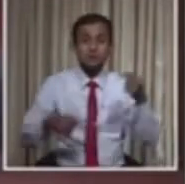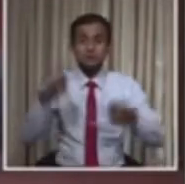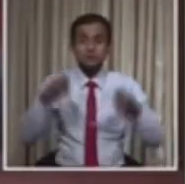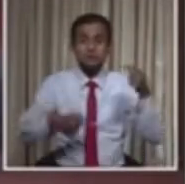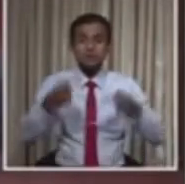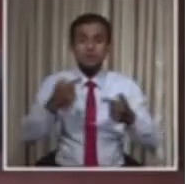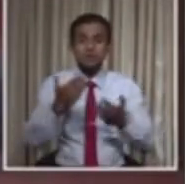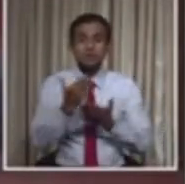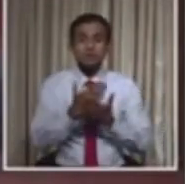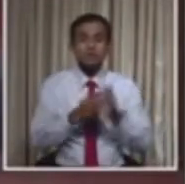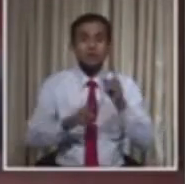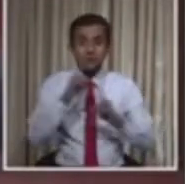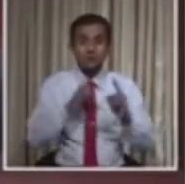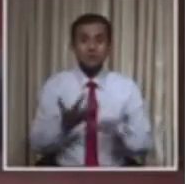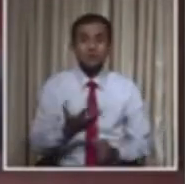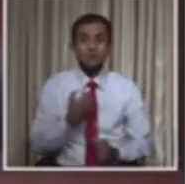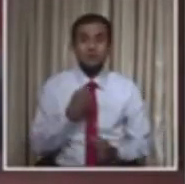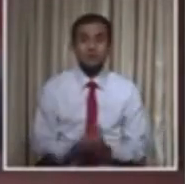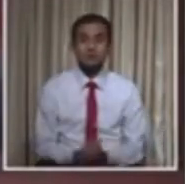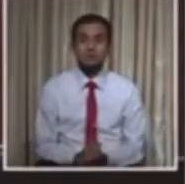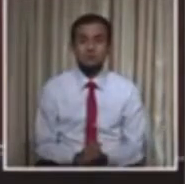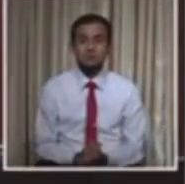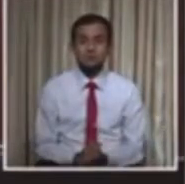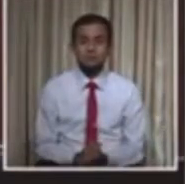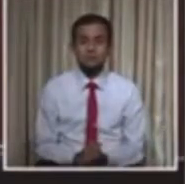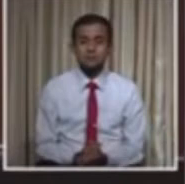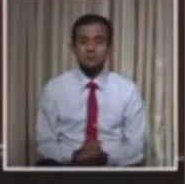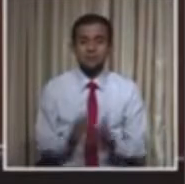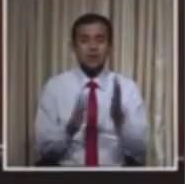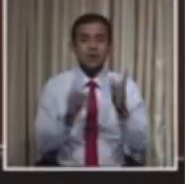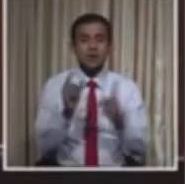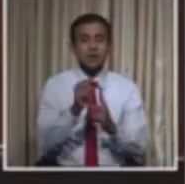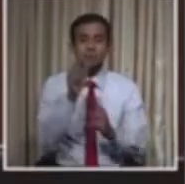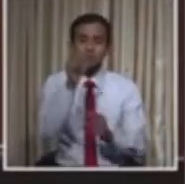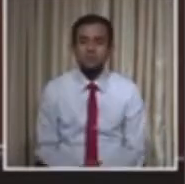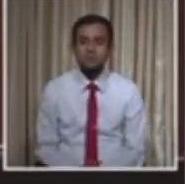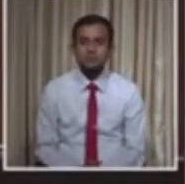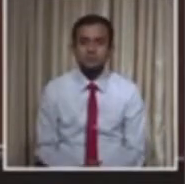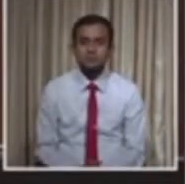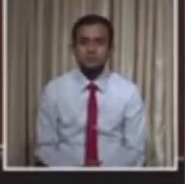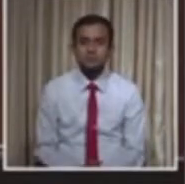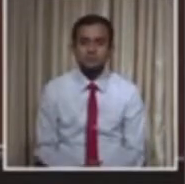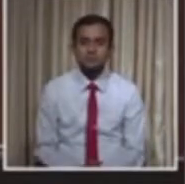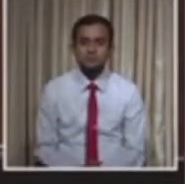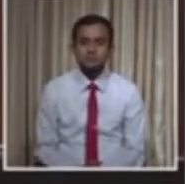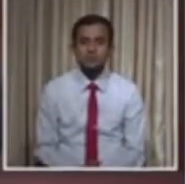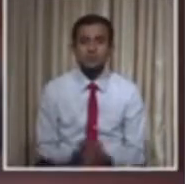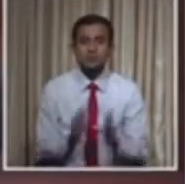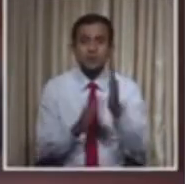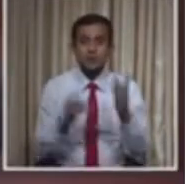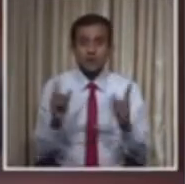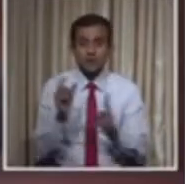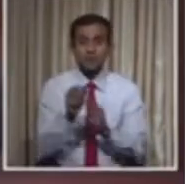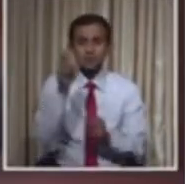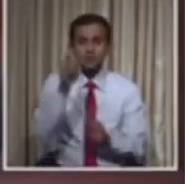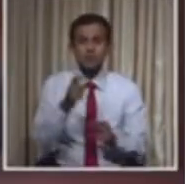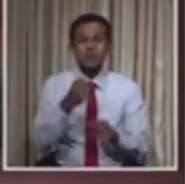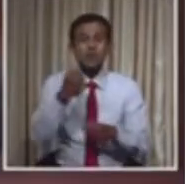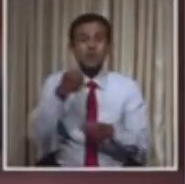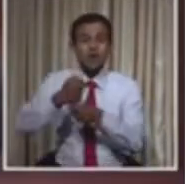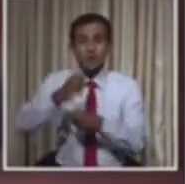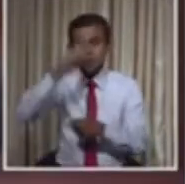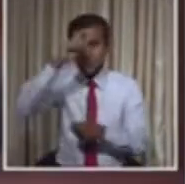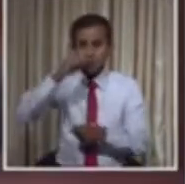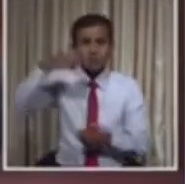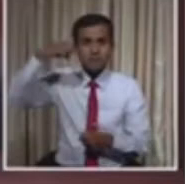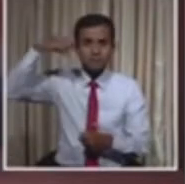කරුණු සාකච්ඡා කරන්න ඕන අපි අදාළ අමාත්‍යවරුන්ට ඒ බව දැනවල යවන්න අදාල අමාත්‍යවර මං හිතන්නේ ලොකුගේ අමාත්‍යවරයා තමයි විදුලි